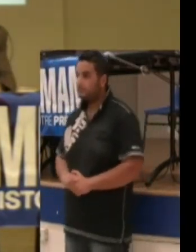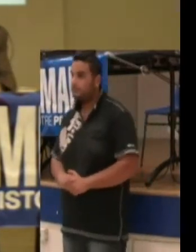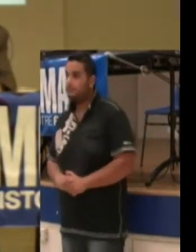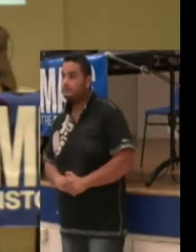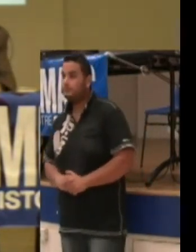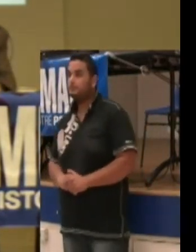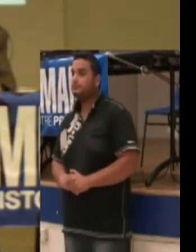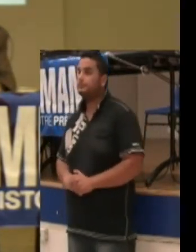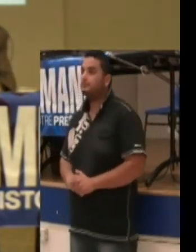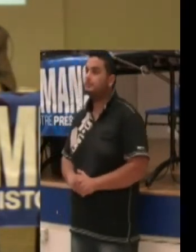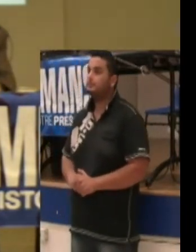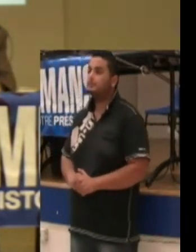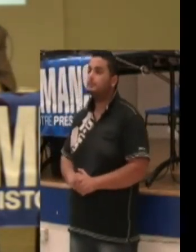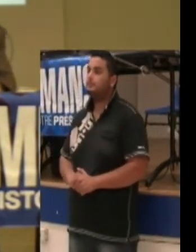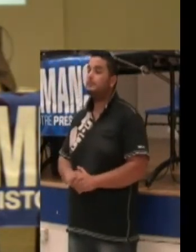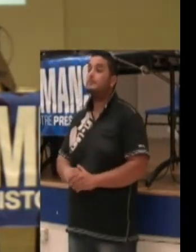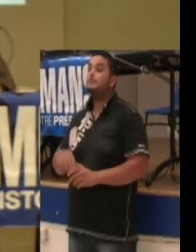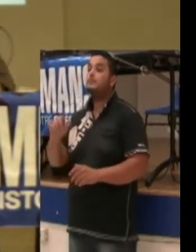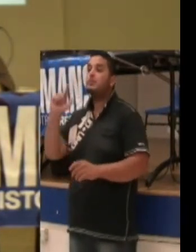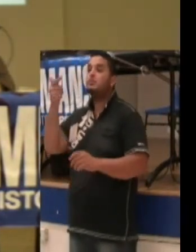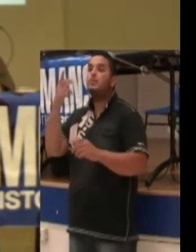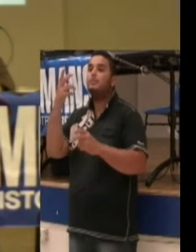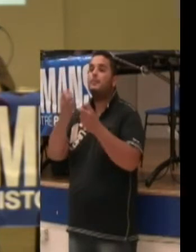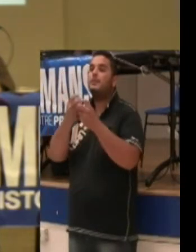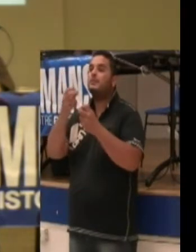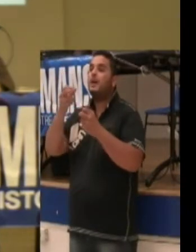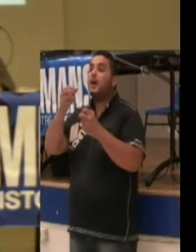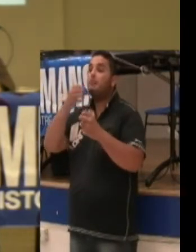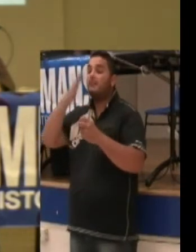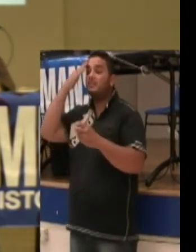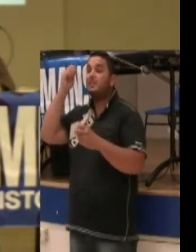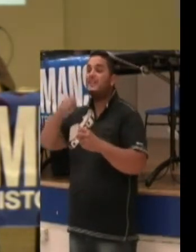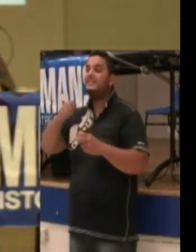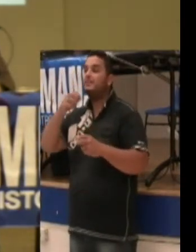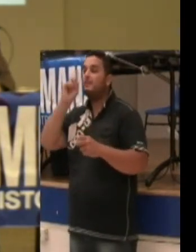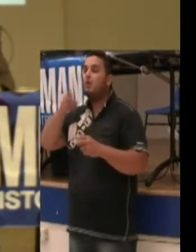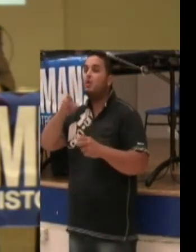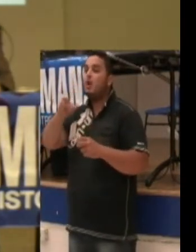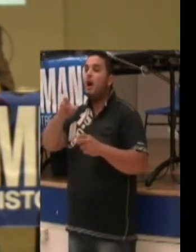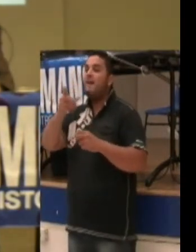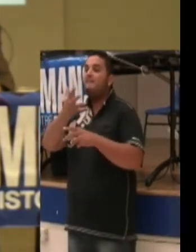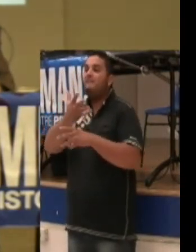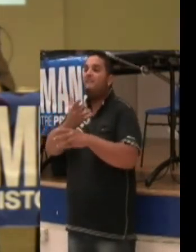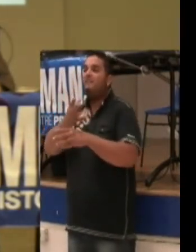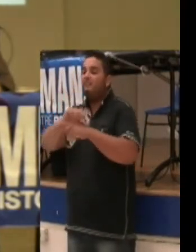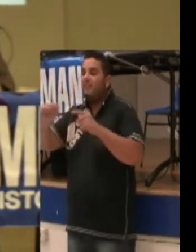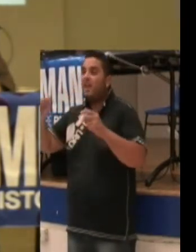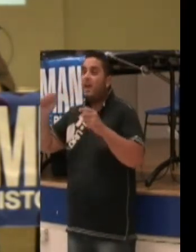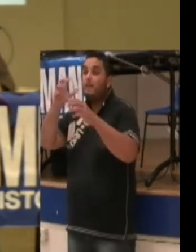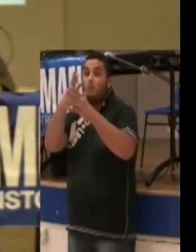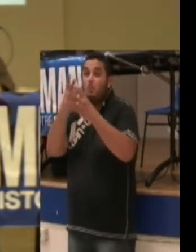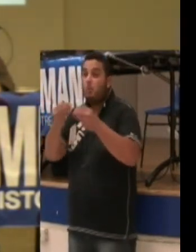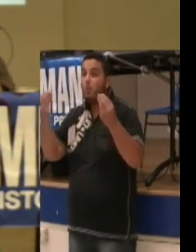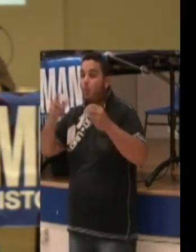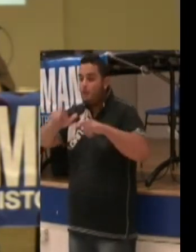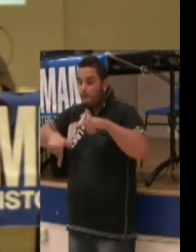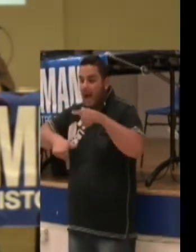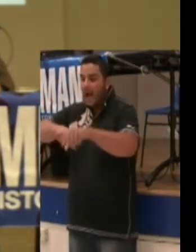Katratul Khouta et le Masajid, multipliez les pas vers la mosquée. Ça veut dire quoi? Ça veut dire que toi qui vis dans un pays,